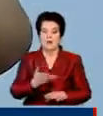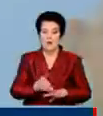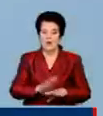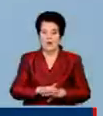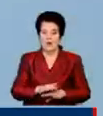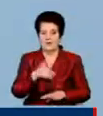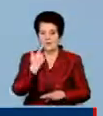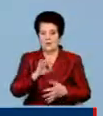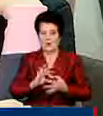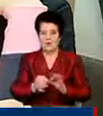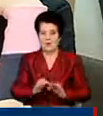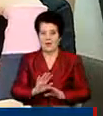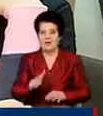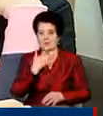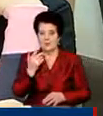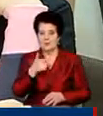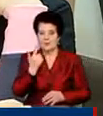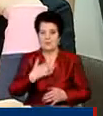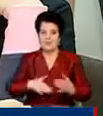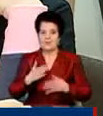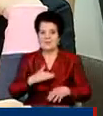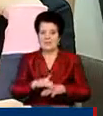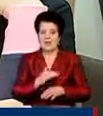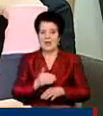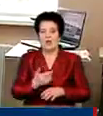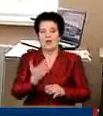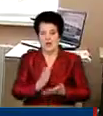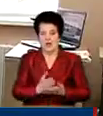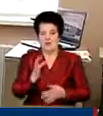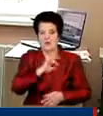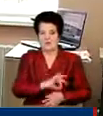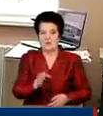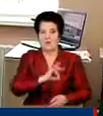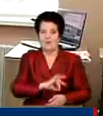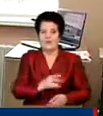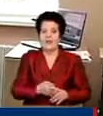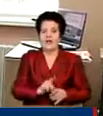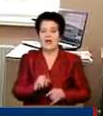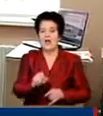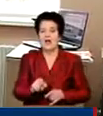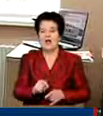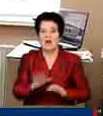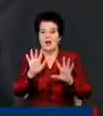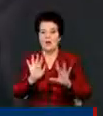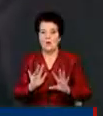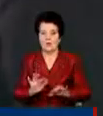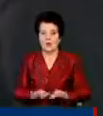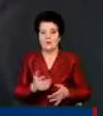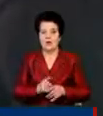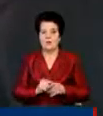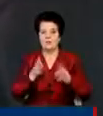spun copiii, mai ales că mulți dintre ei se pot lăuda deja că au experiență în folosirea calculatorului. La lecția de astăzi au fost atât